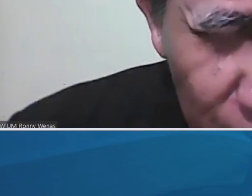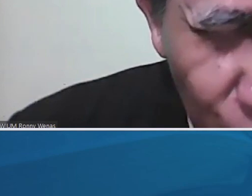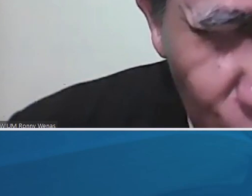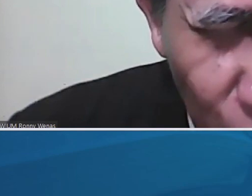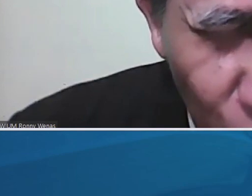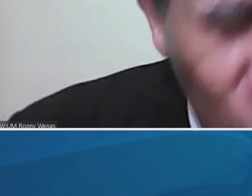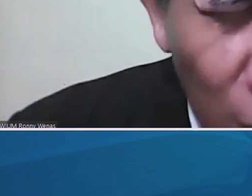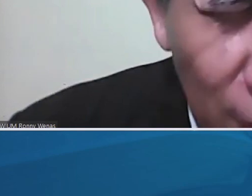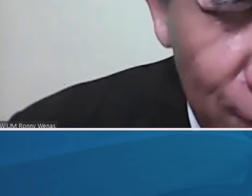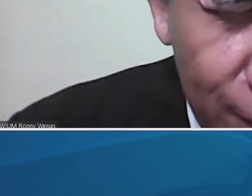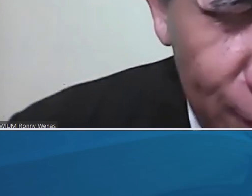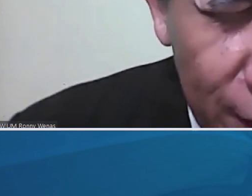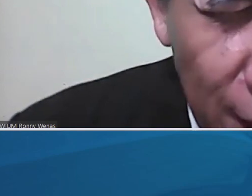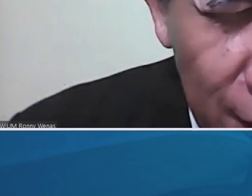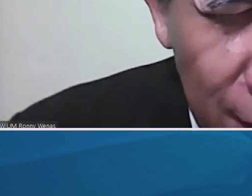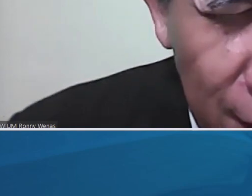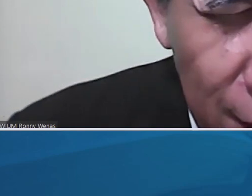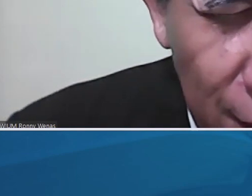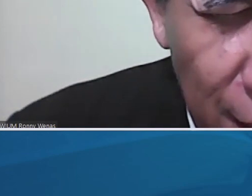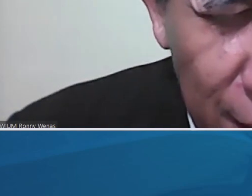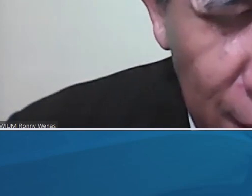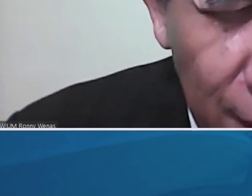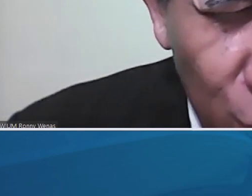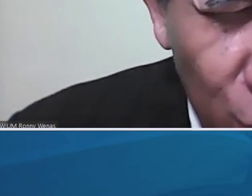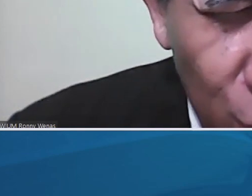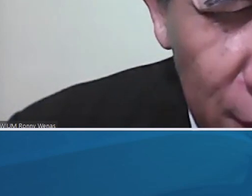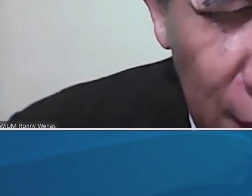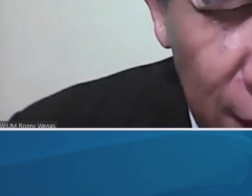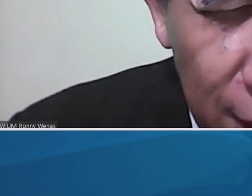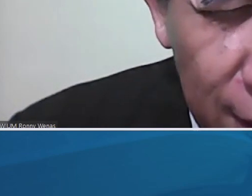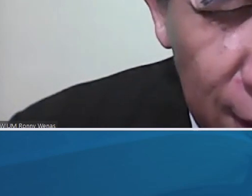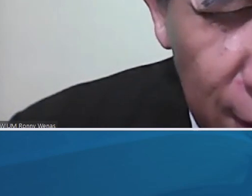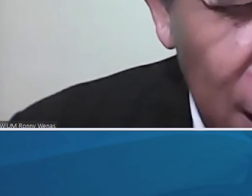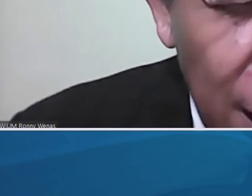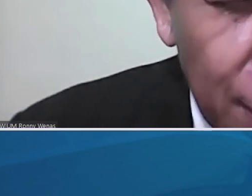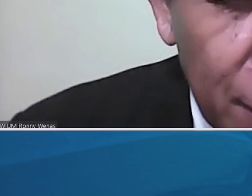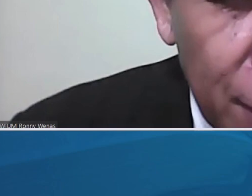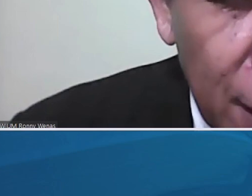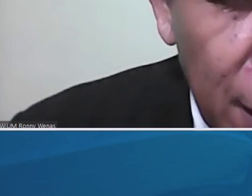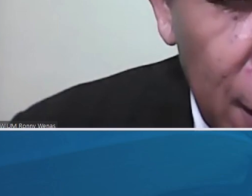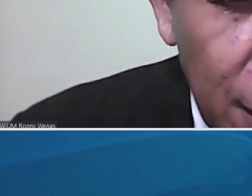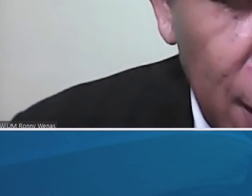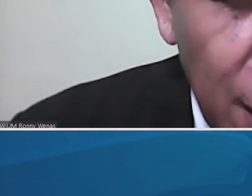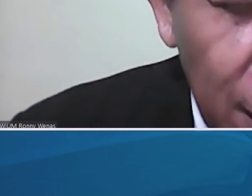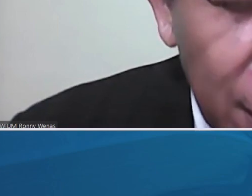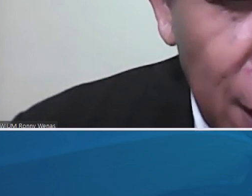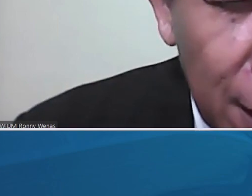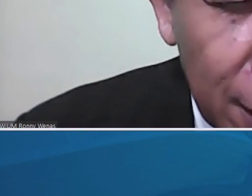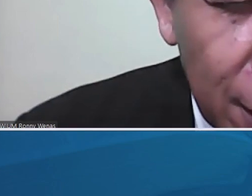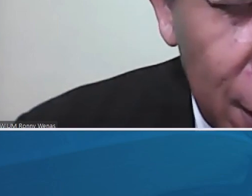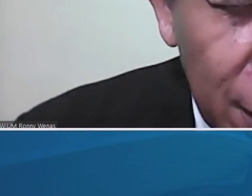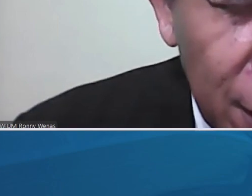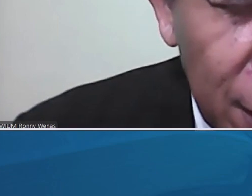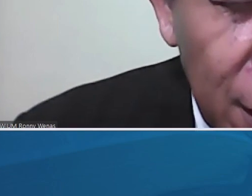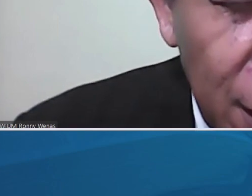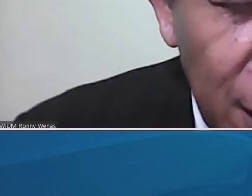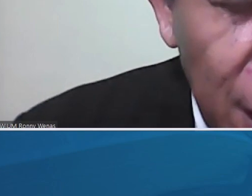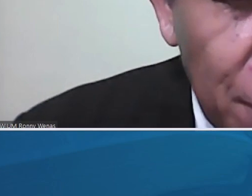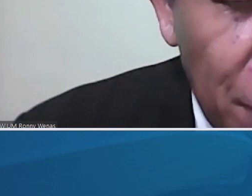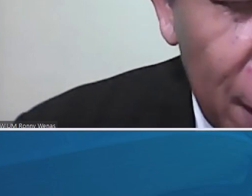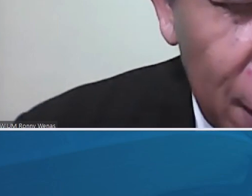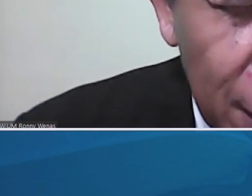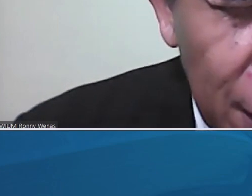dunia bahkan di seluruh alam semesta Alkitab sudah mencatat sejarah alam semesta ini dengan jelas dan